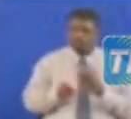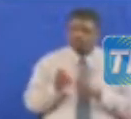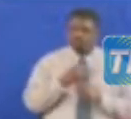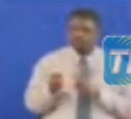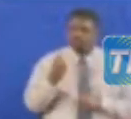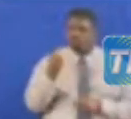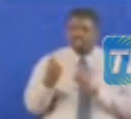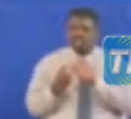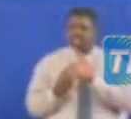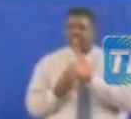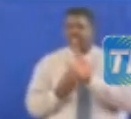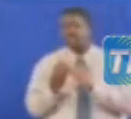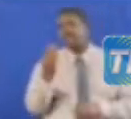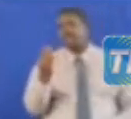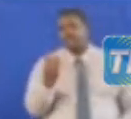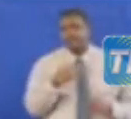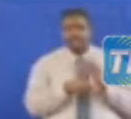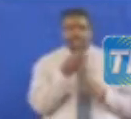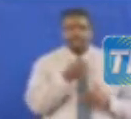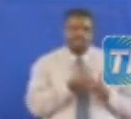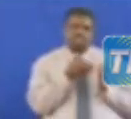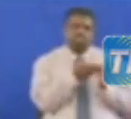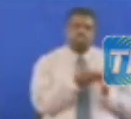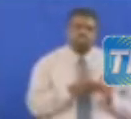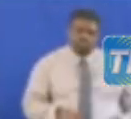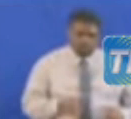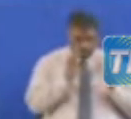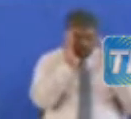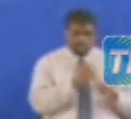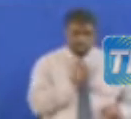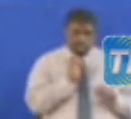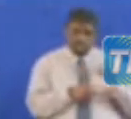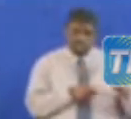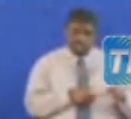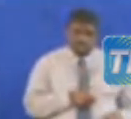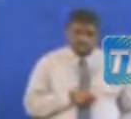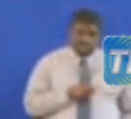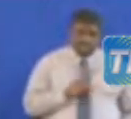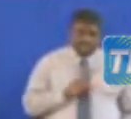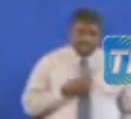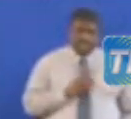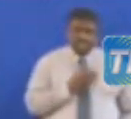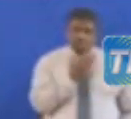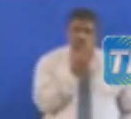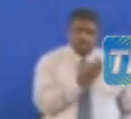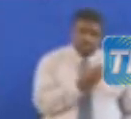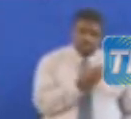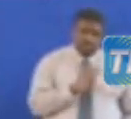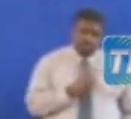halmashauri 184. Kati ya fedha zinazoombwa, Mheshimiwa Spika, shilingi trilioni